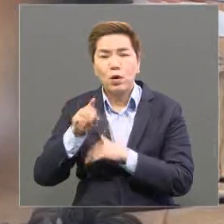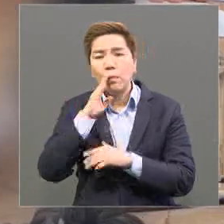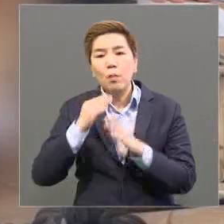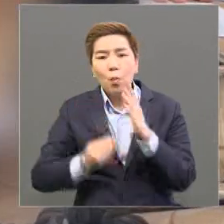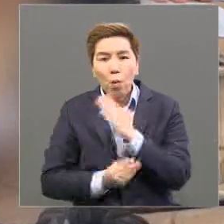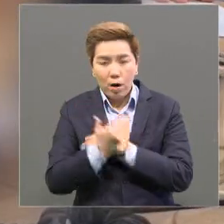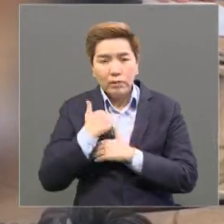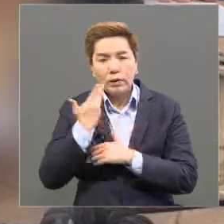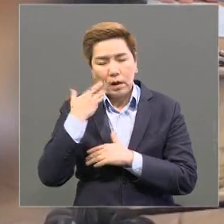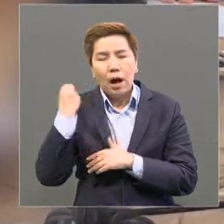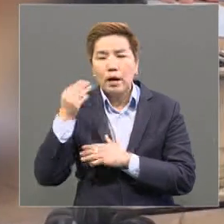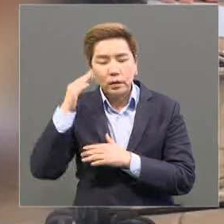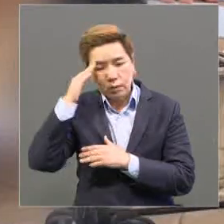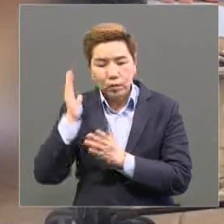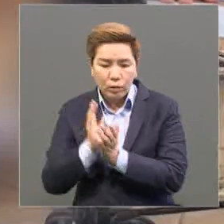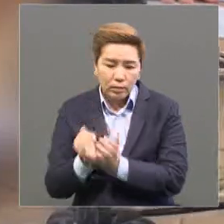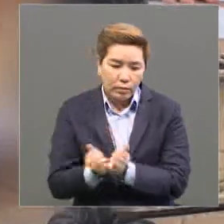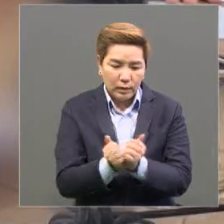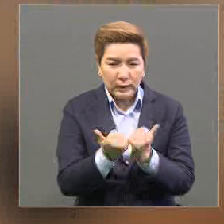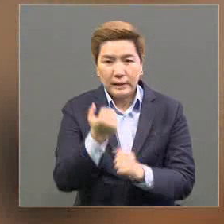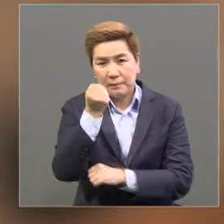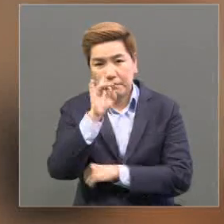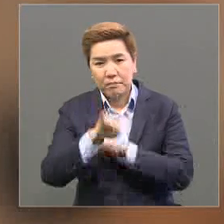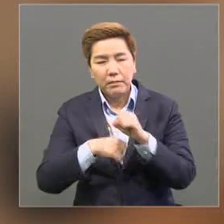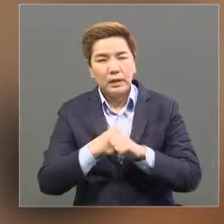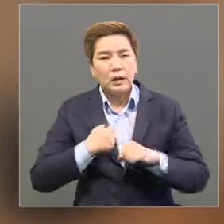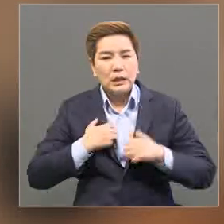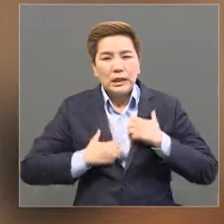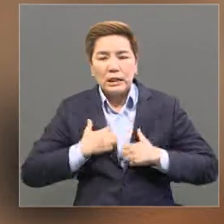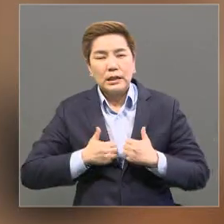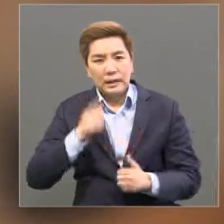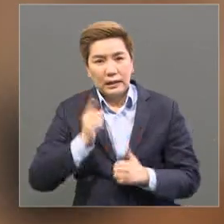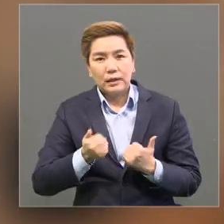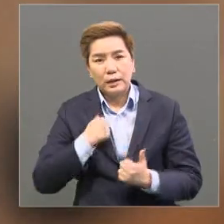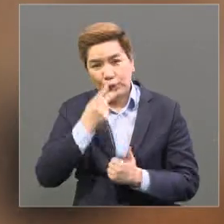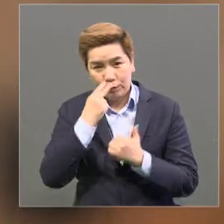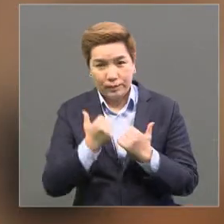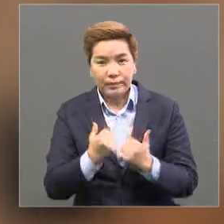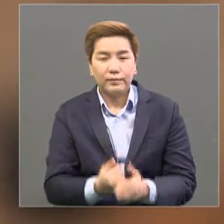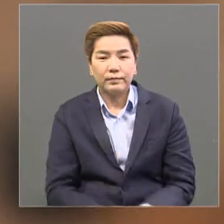ถ้าเป็นไปได้เนี่ยก็ให้เข้ามอบตัวด้วยนะครับ18ปีที่ว่าทนทุกข์ทรมานมากๆนะฮะเขาบอก